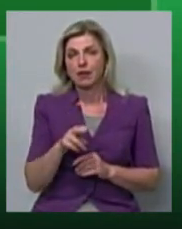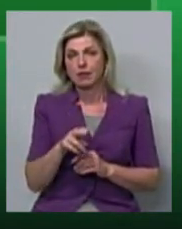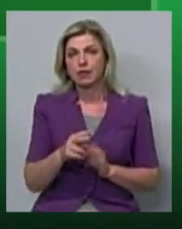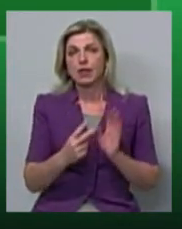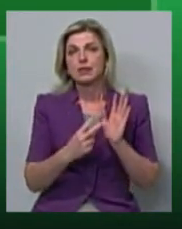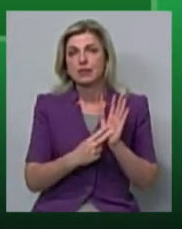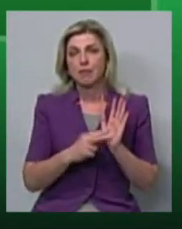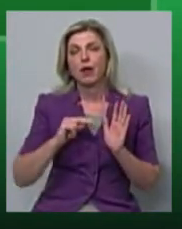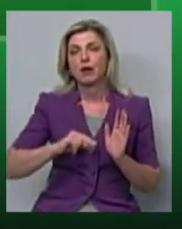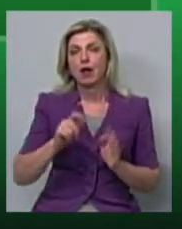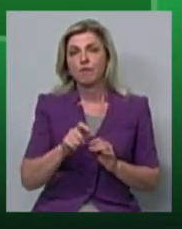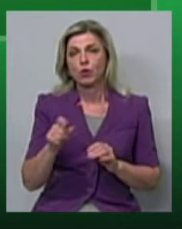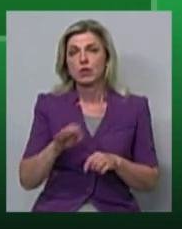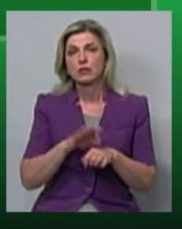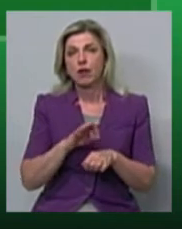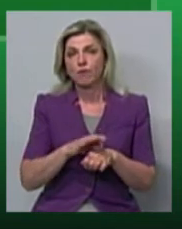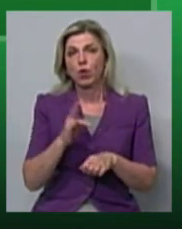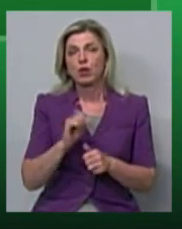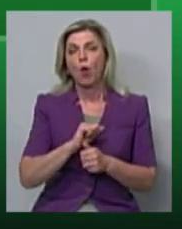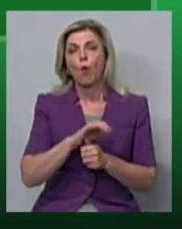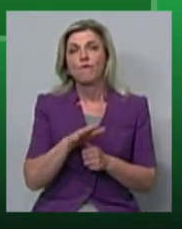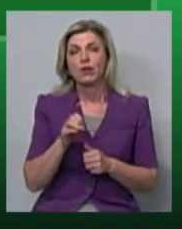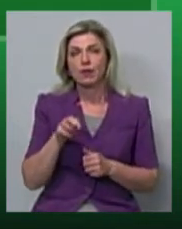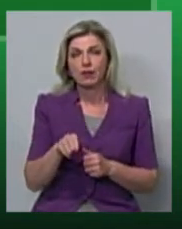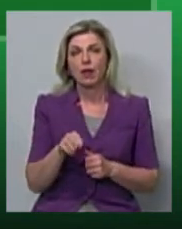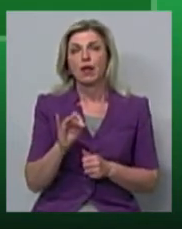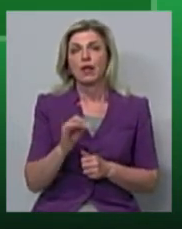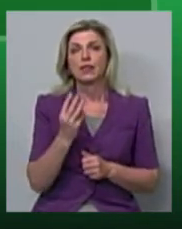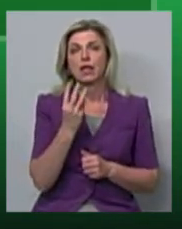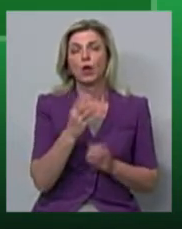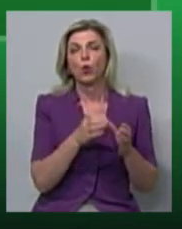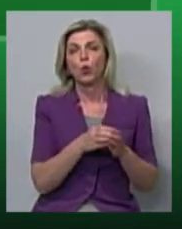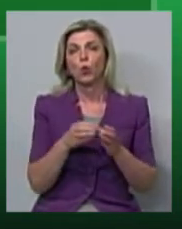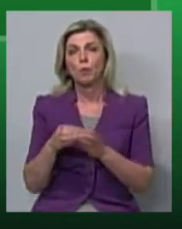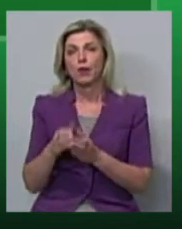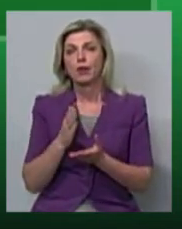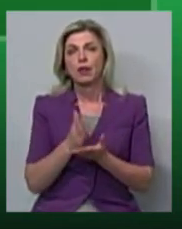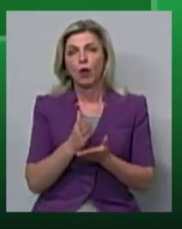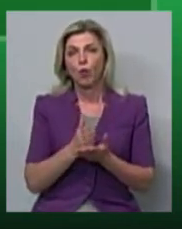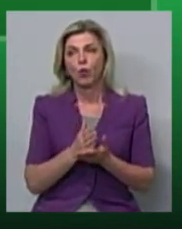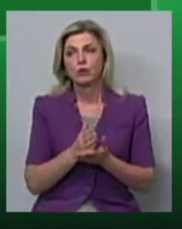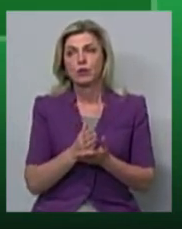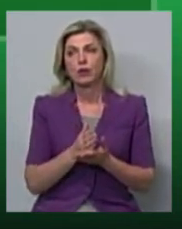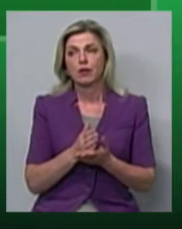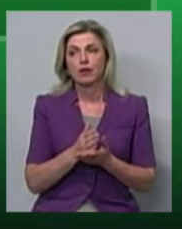7 працівників захворіли на ковід, і 3 групи знаходяться, 3 групи в